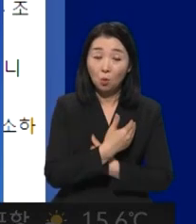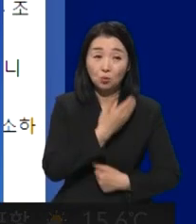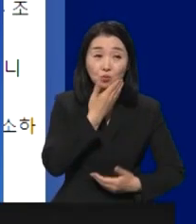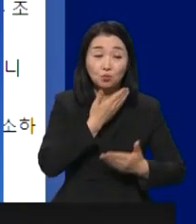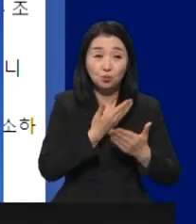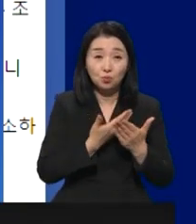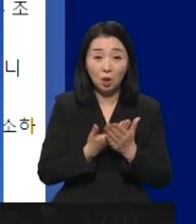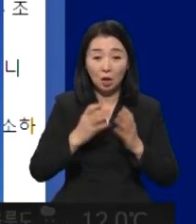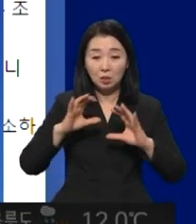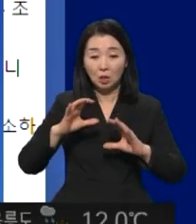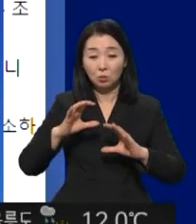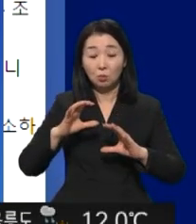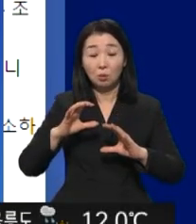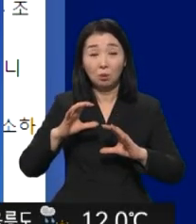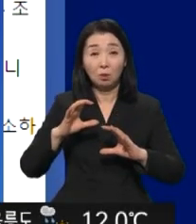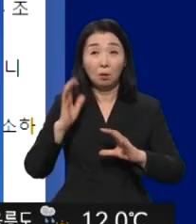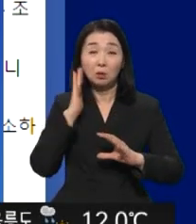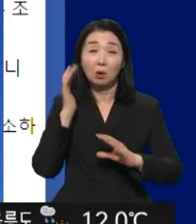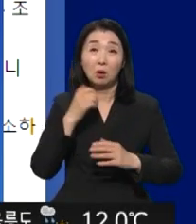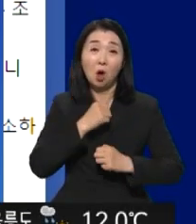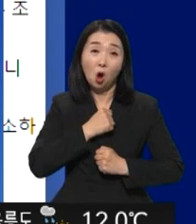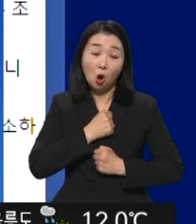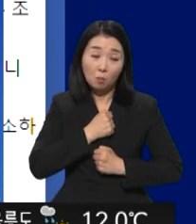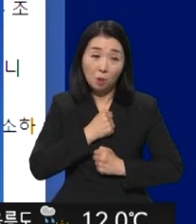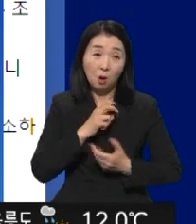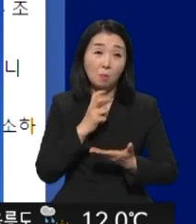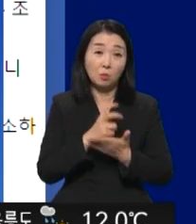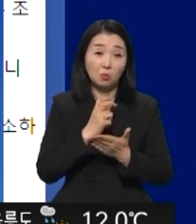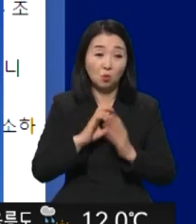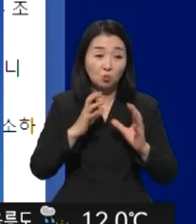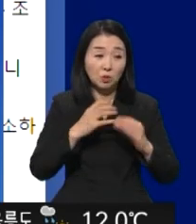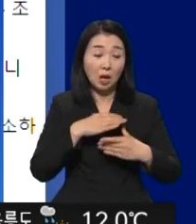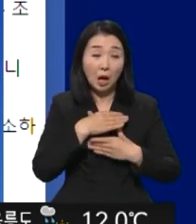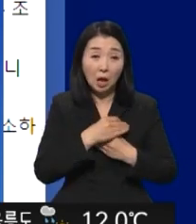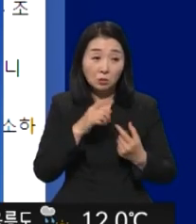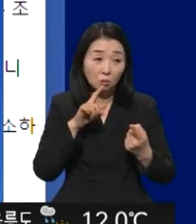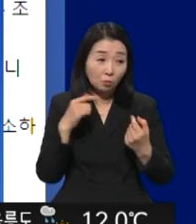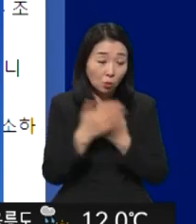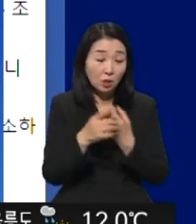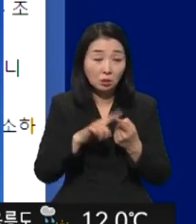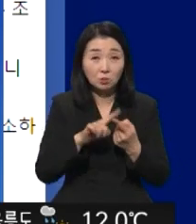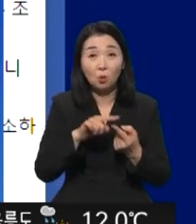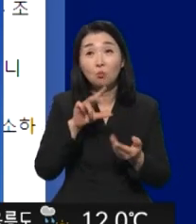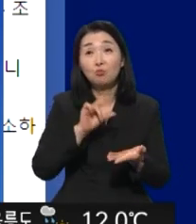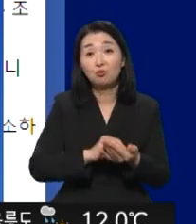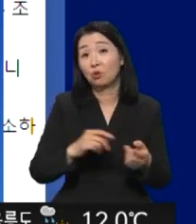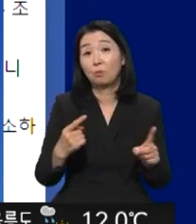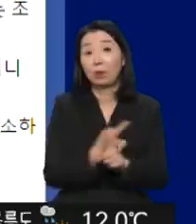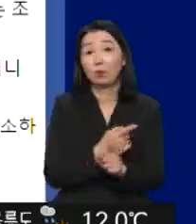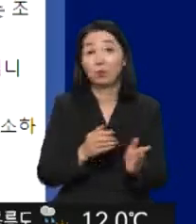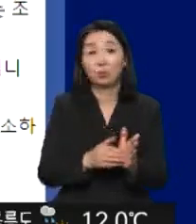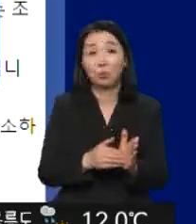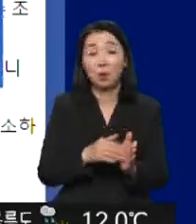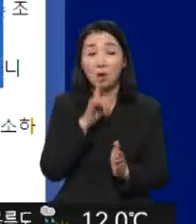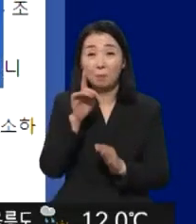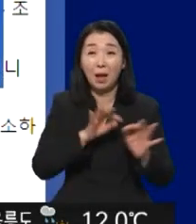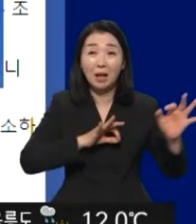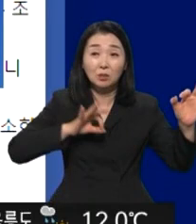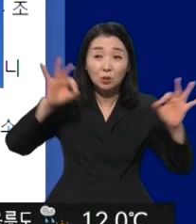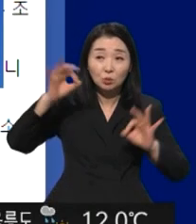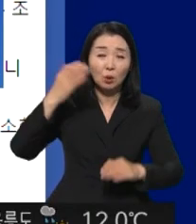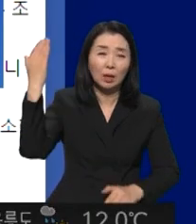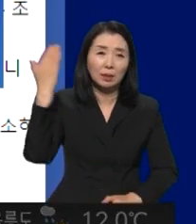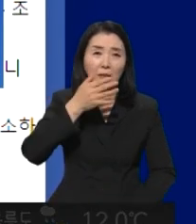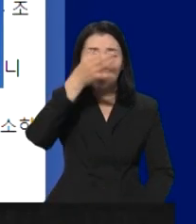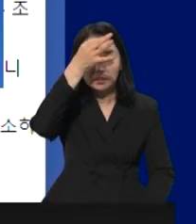대통령의 헌법수호, 국민들의 안전보장 같은 매우 심각한 문제로 둔갑했습니다. 말실수는